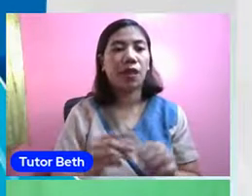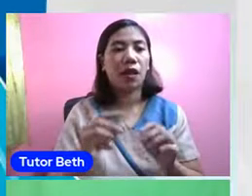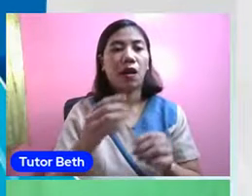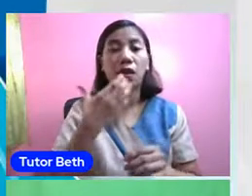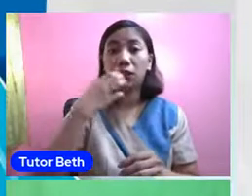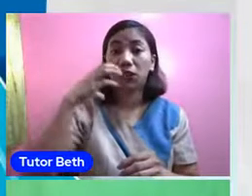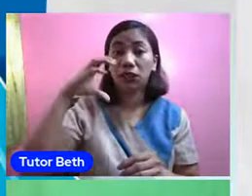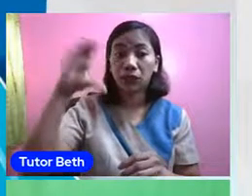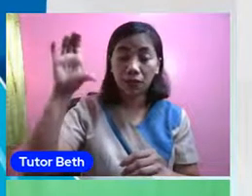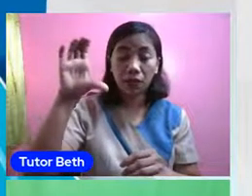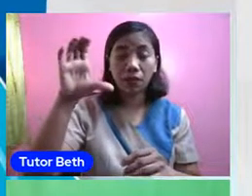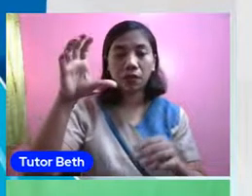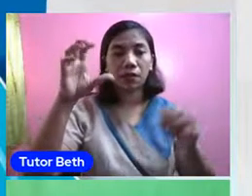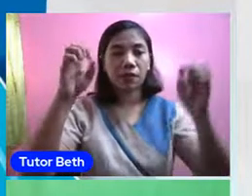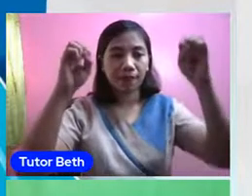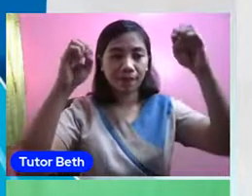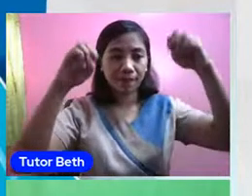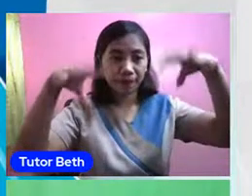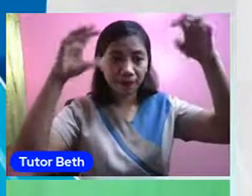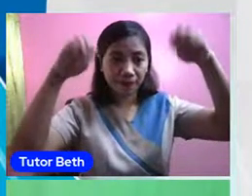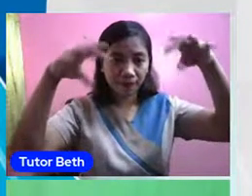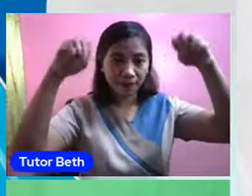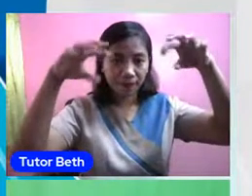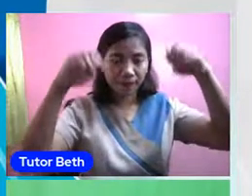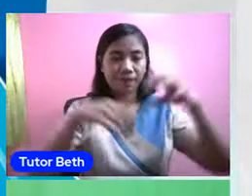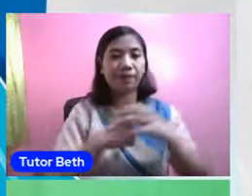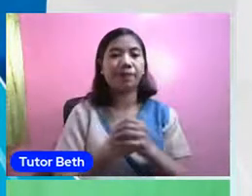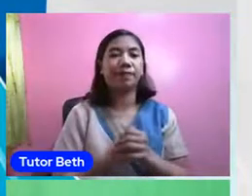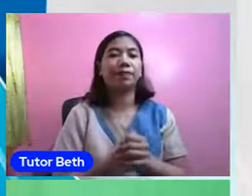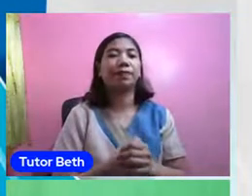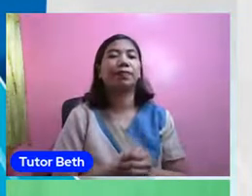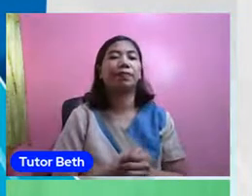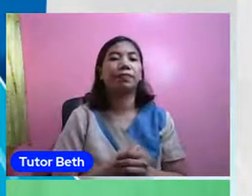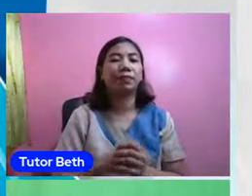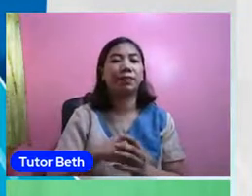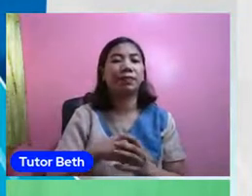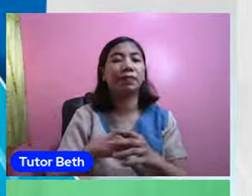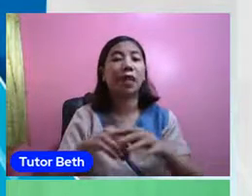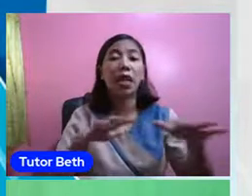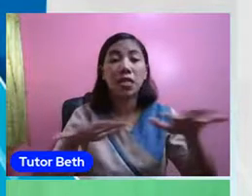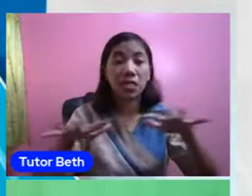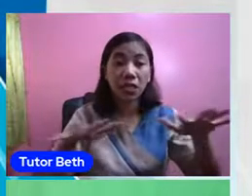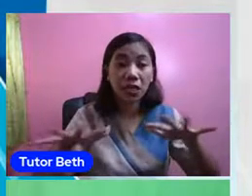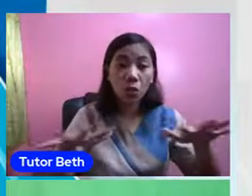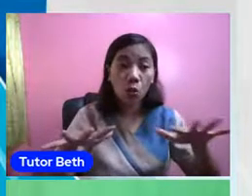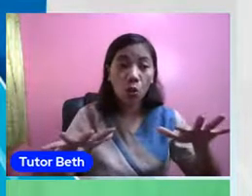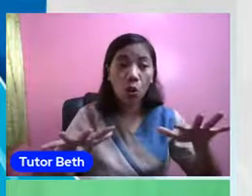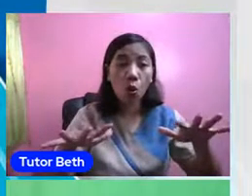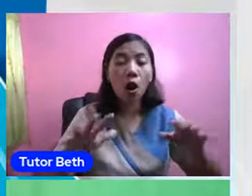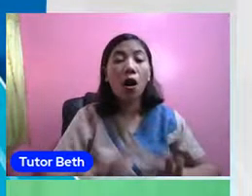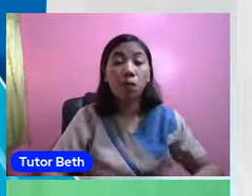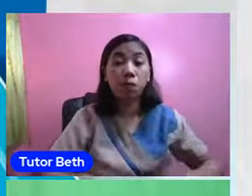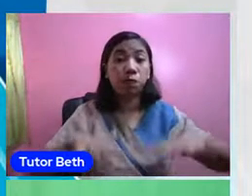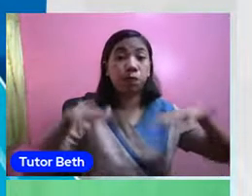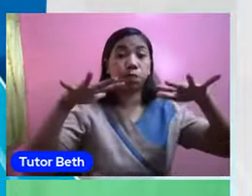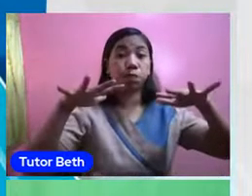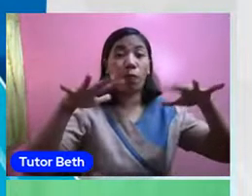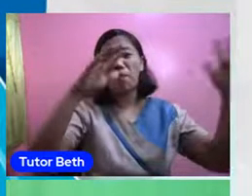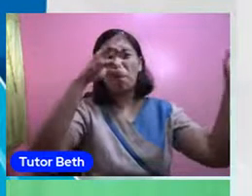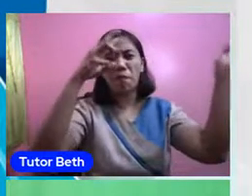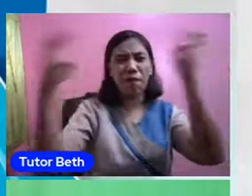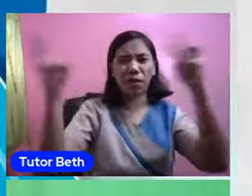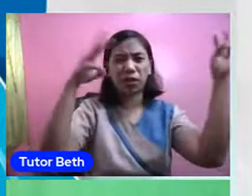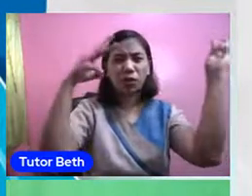Okay. Ano-ano yung mga kalamidad na ano natin? Lindol, baha, bagyo, pagsabog ng